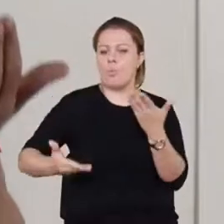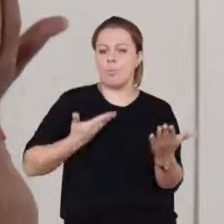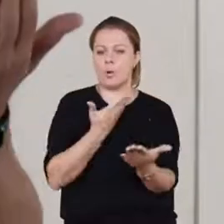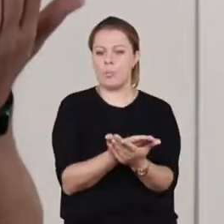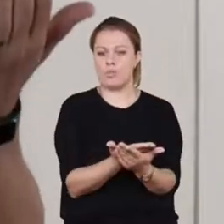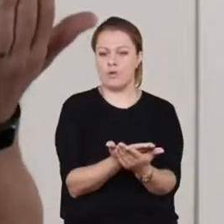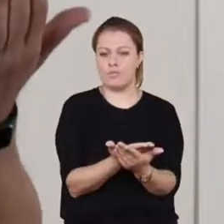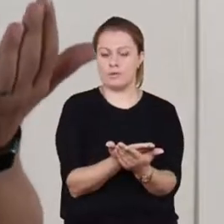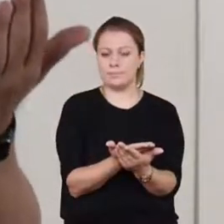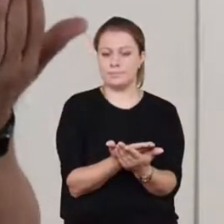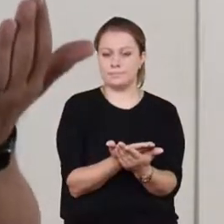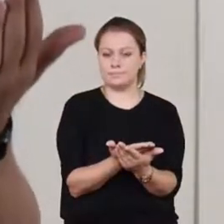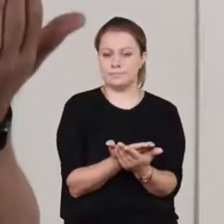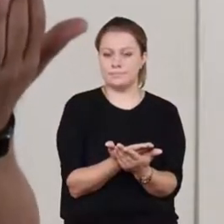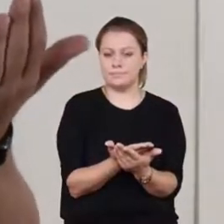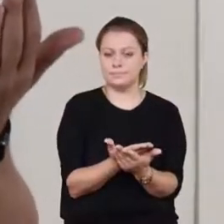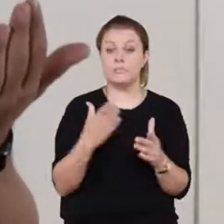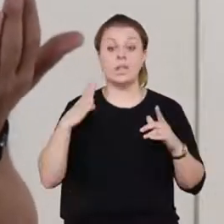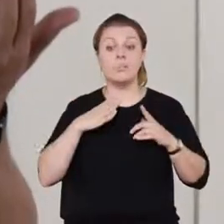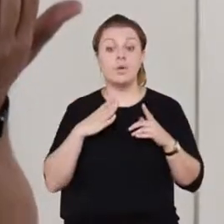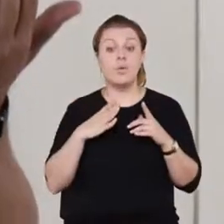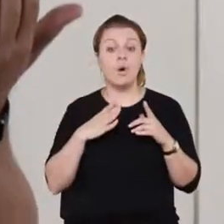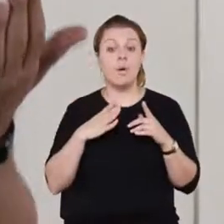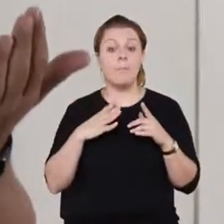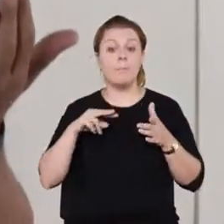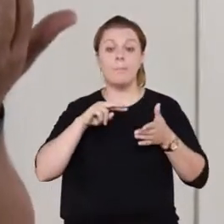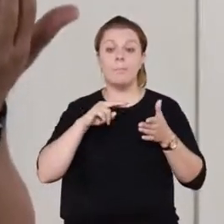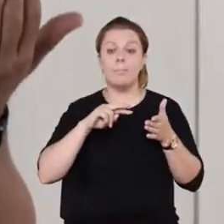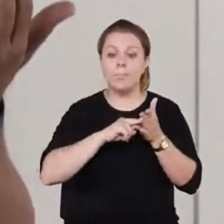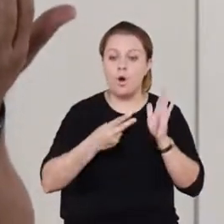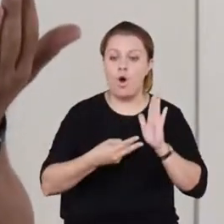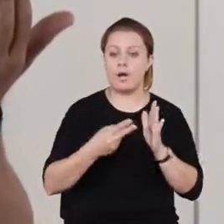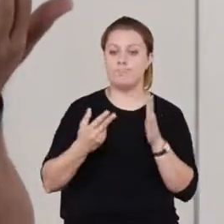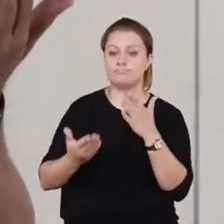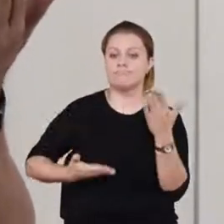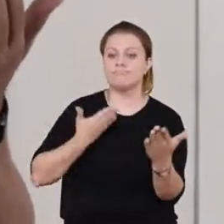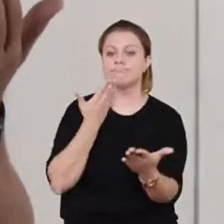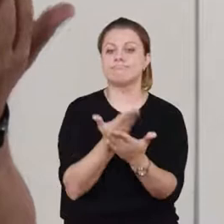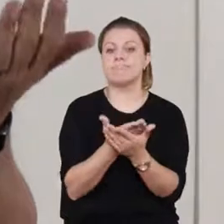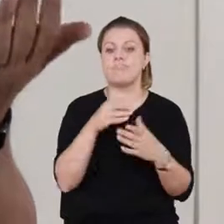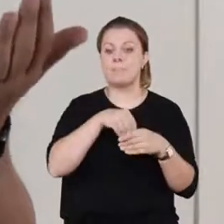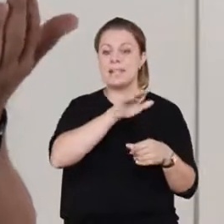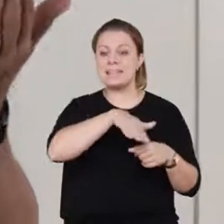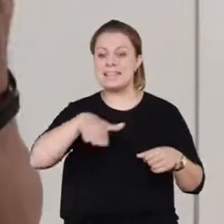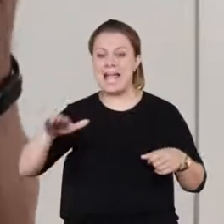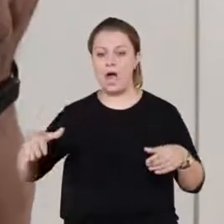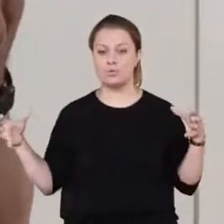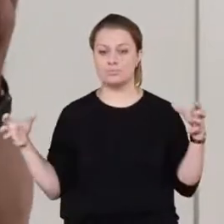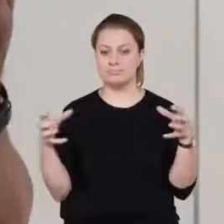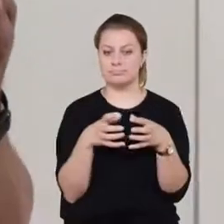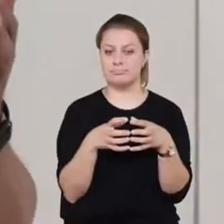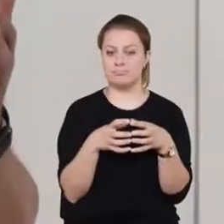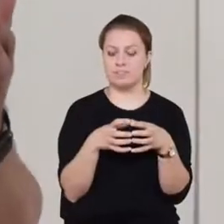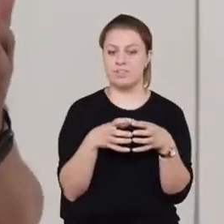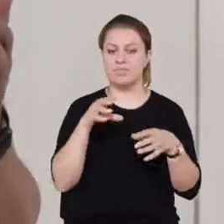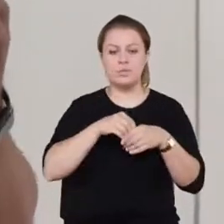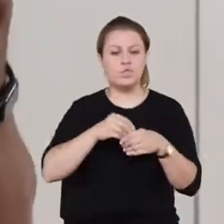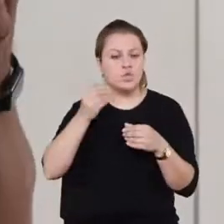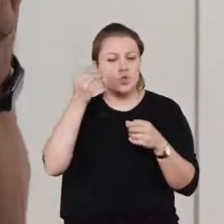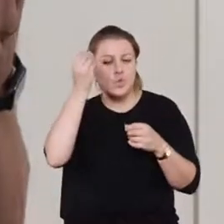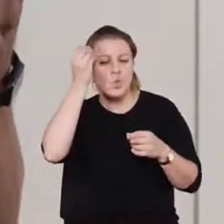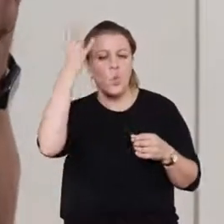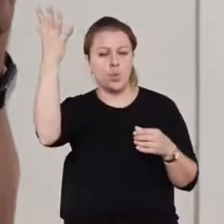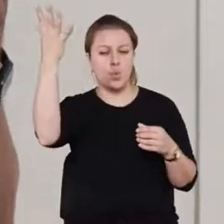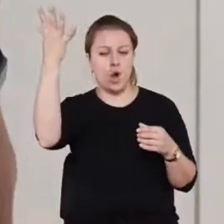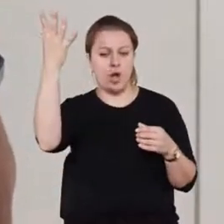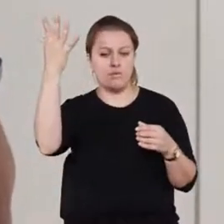proponowali. No, to była wizja skupiona wokół narodu jako formacji, powiedziałbym, bardziej pewnie biologicznej, czy takiej biologiczno-kulturowej i też